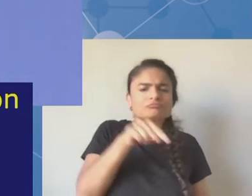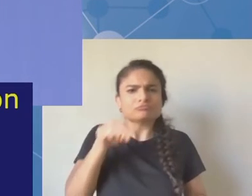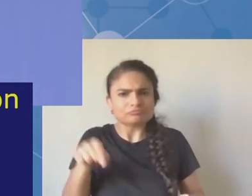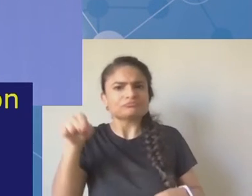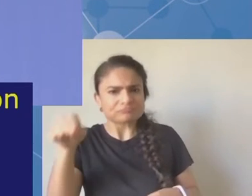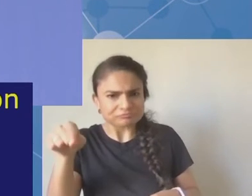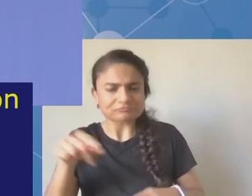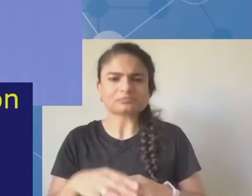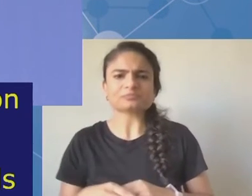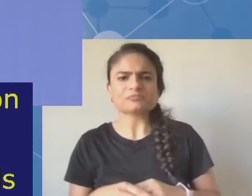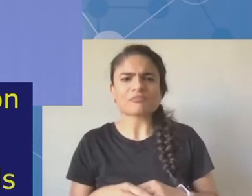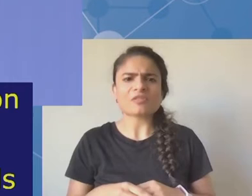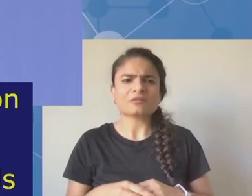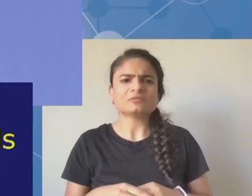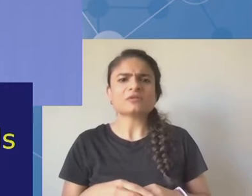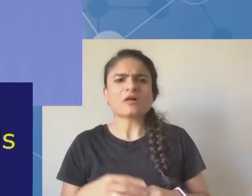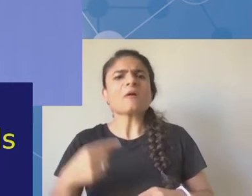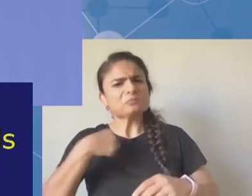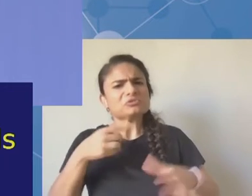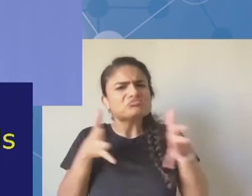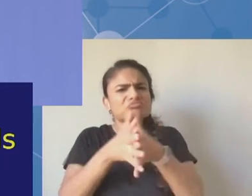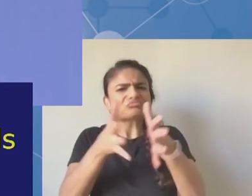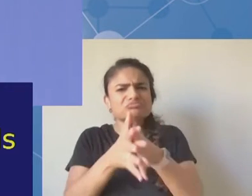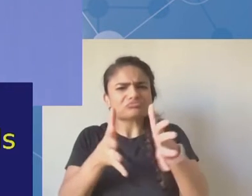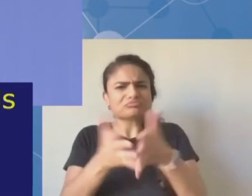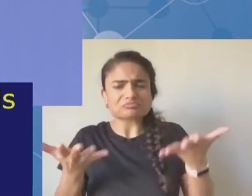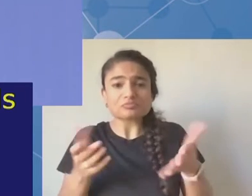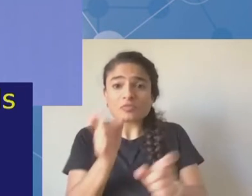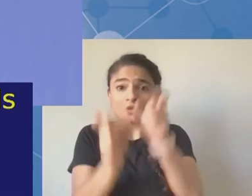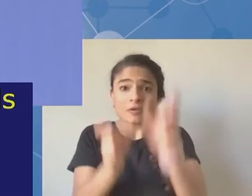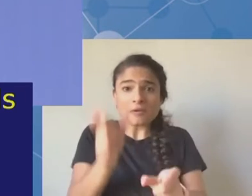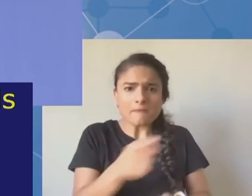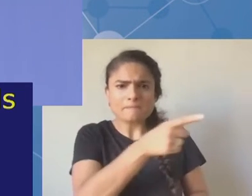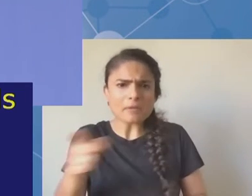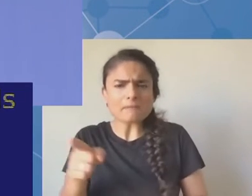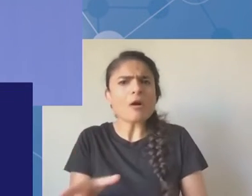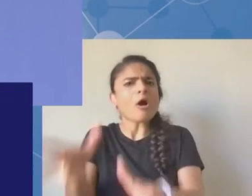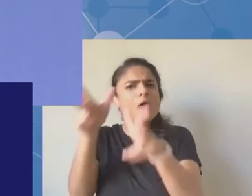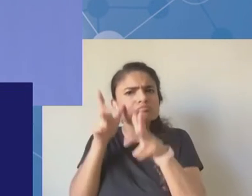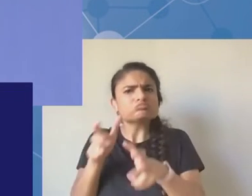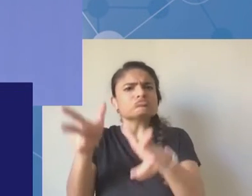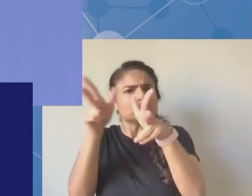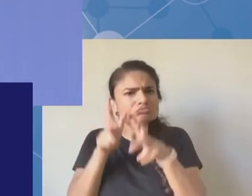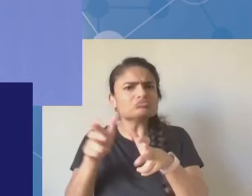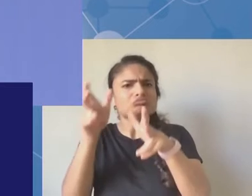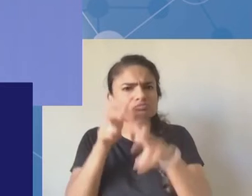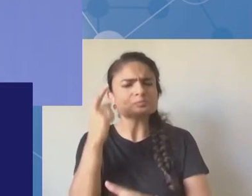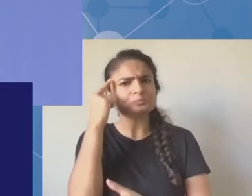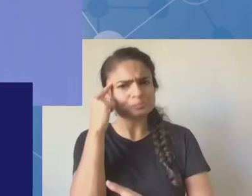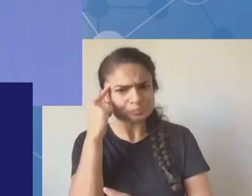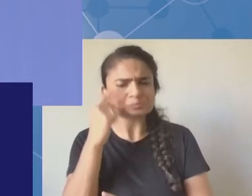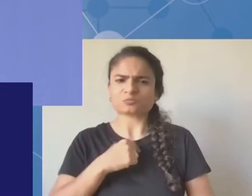лиц, которые сначала к вам обратятся с короткими своими выступлениями, а потом будет